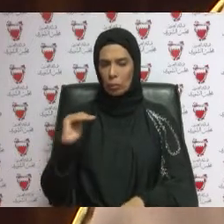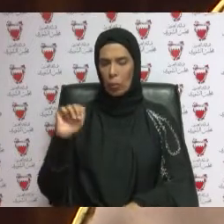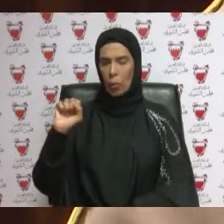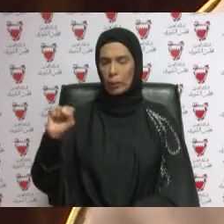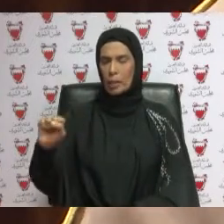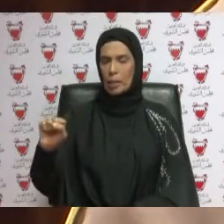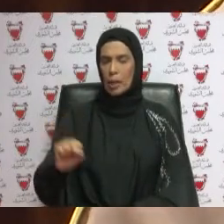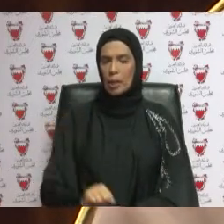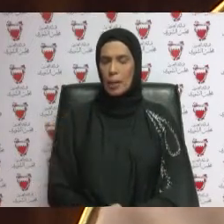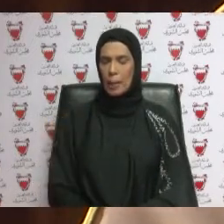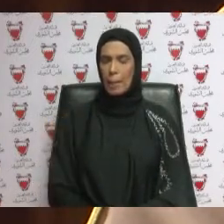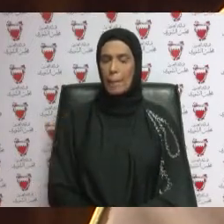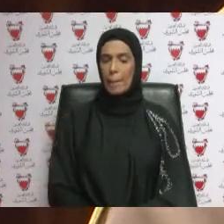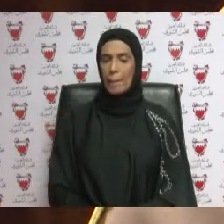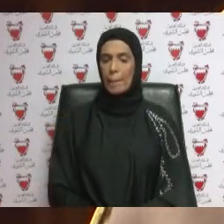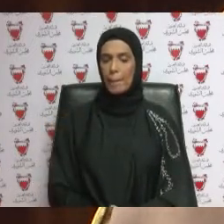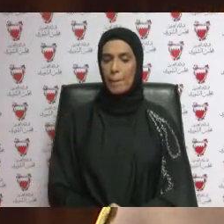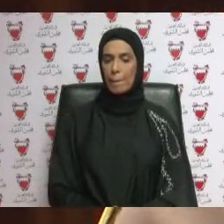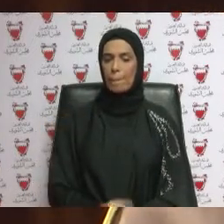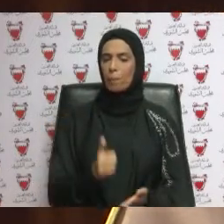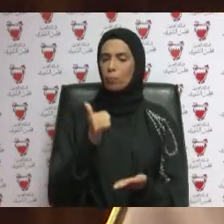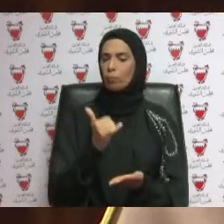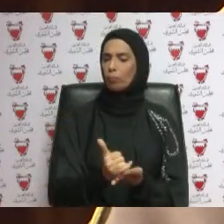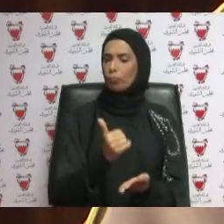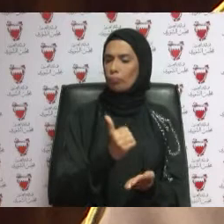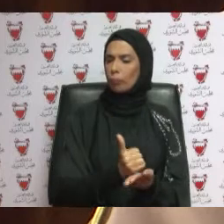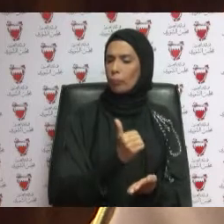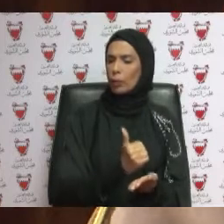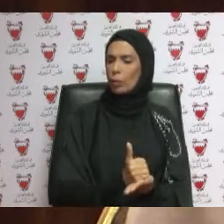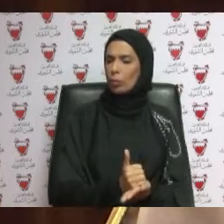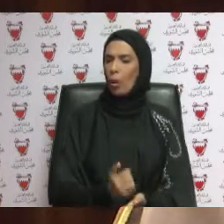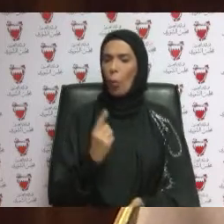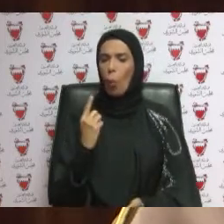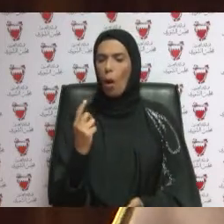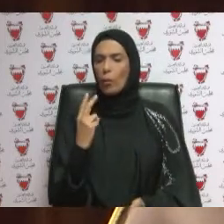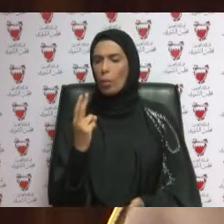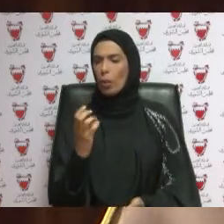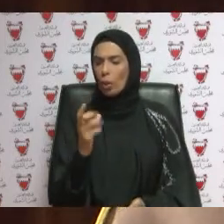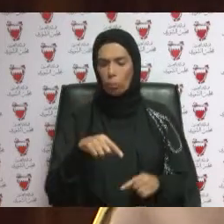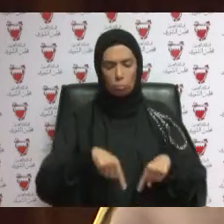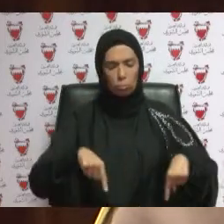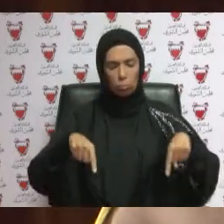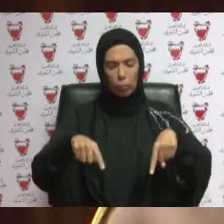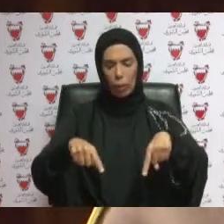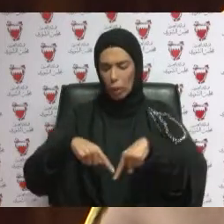المختصة حتى تضع الأسس والمعايير للتخطيط العمراني لكي يكون